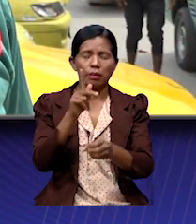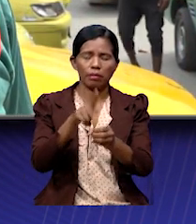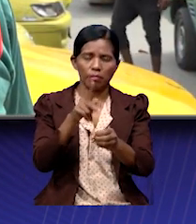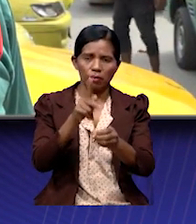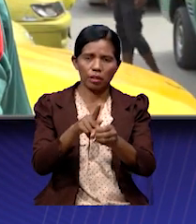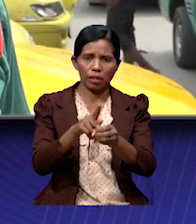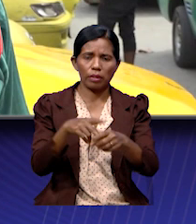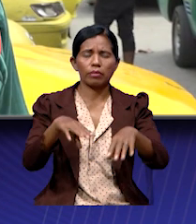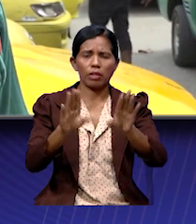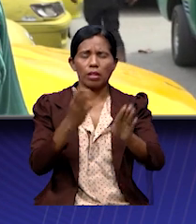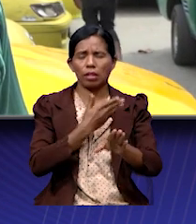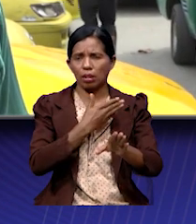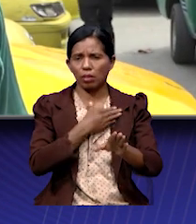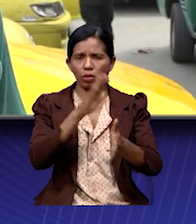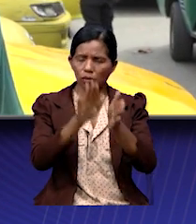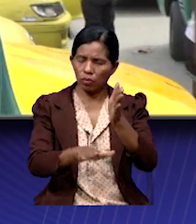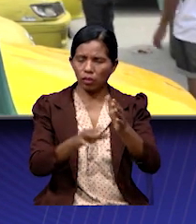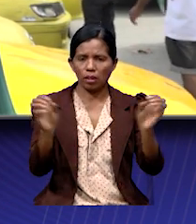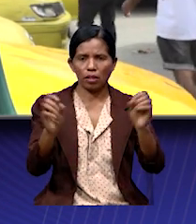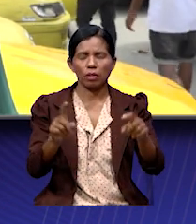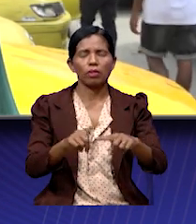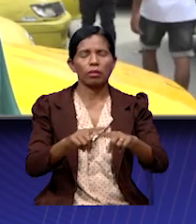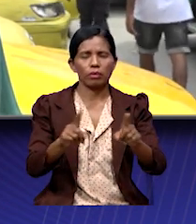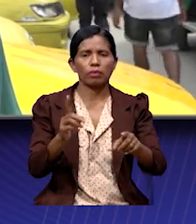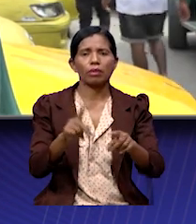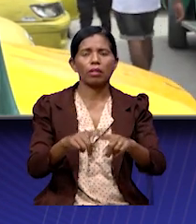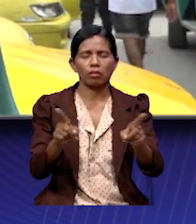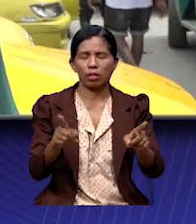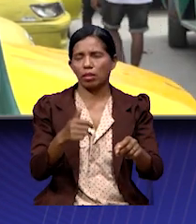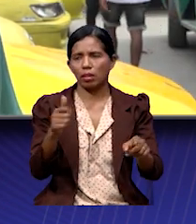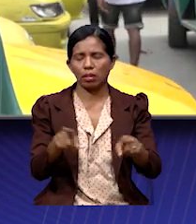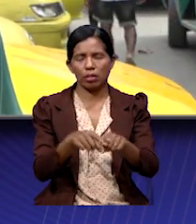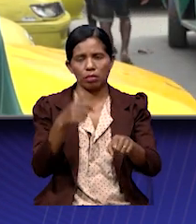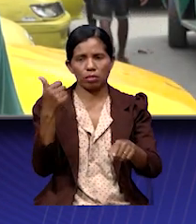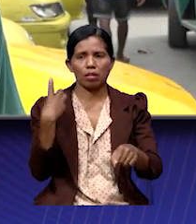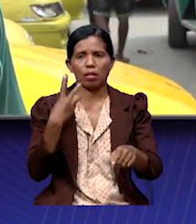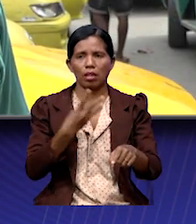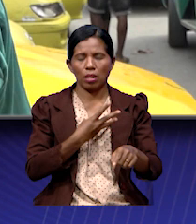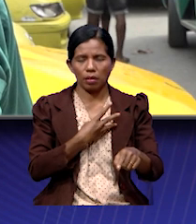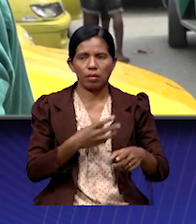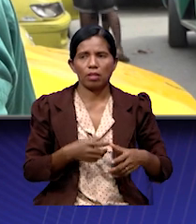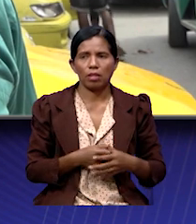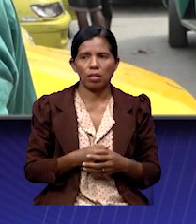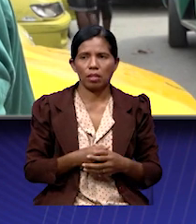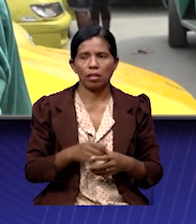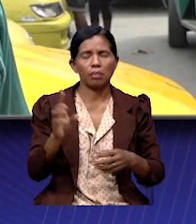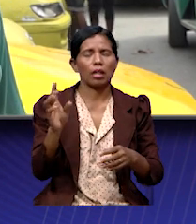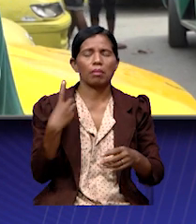sahel adit atau tun laya lahane sang folin lahane sang uruk tama ami taksista ne movimento ne dari to